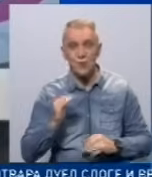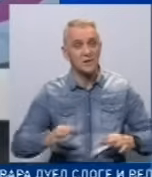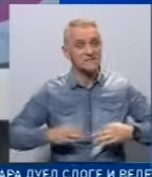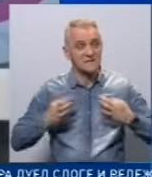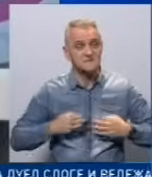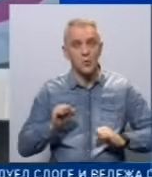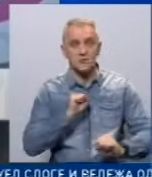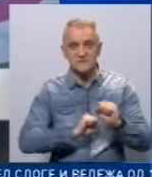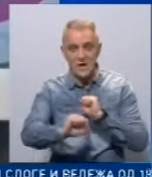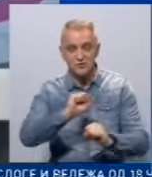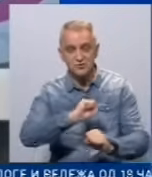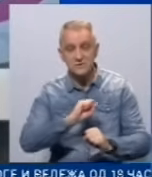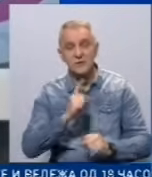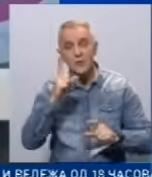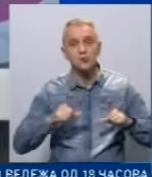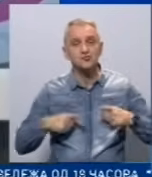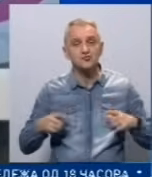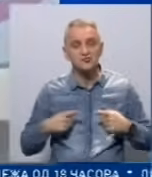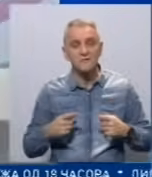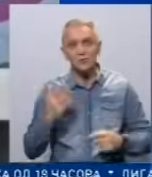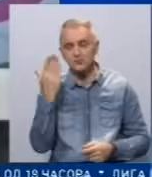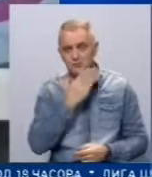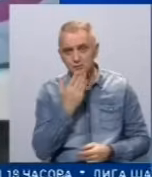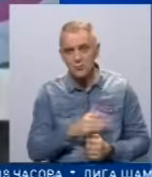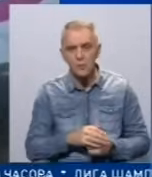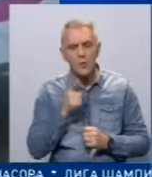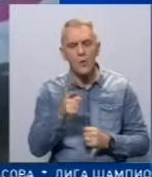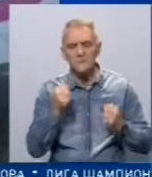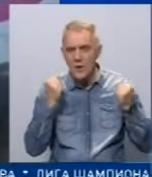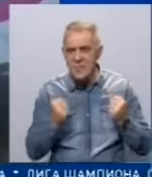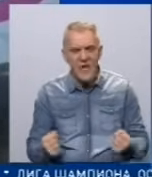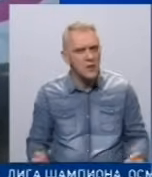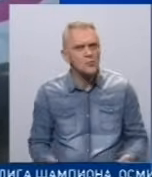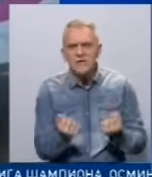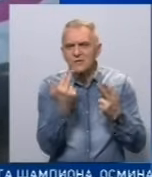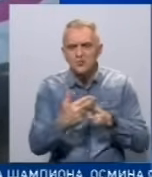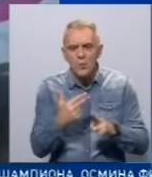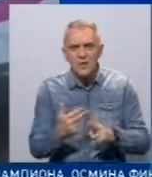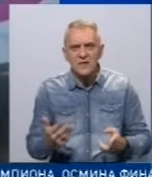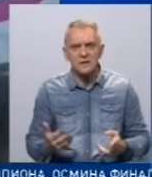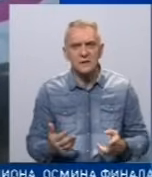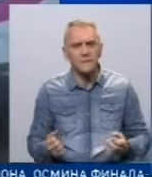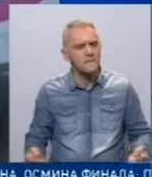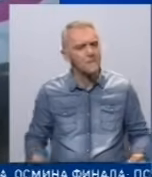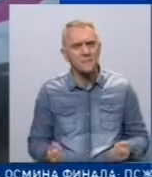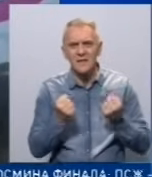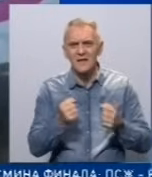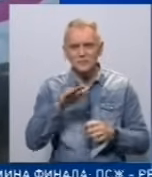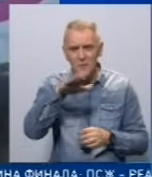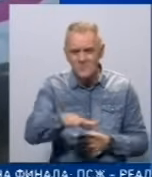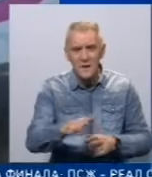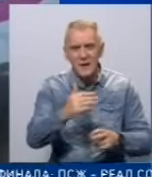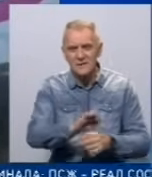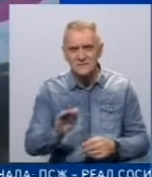zdravstvenoj zaštiti i u životu, u školi. Ovo je jako teško oboljenje. Teško je oboljenje za male